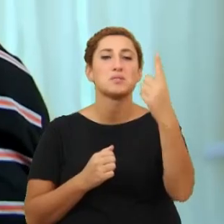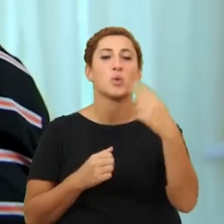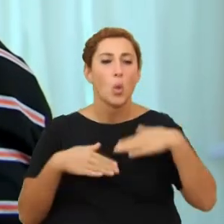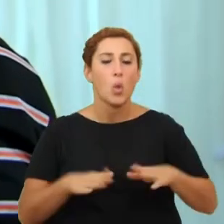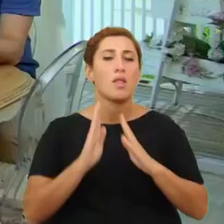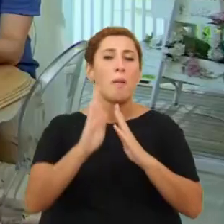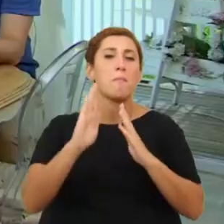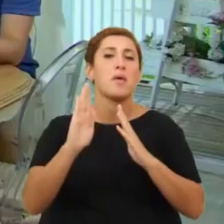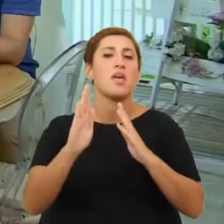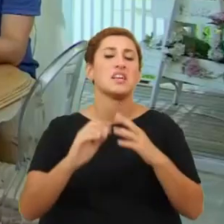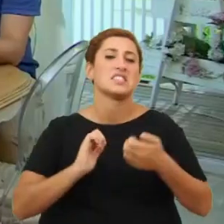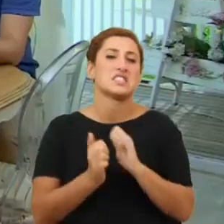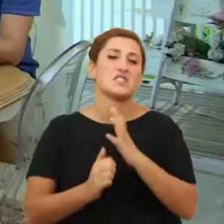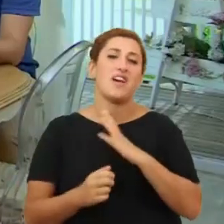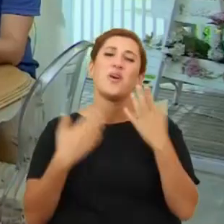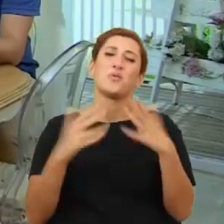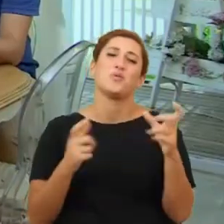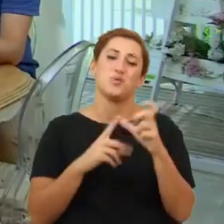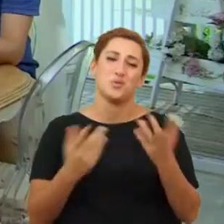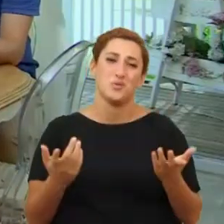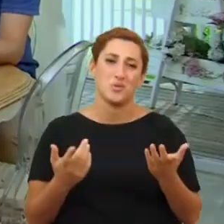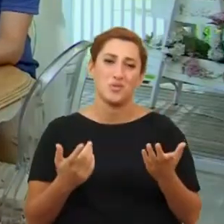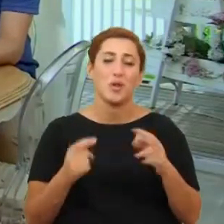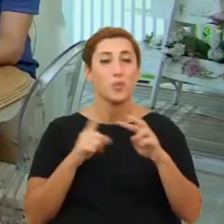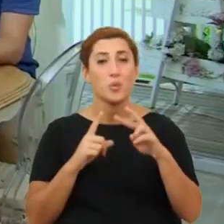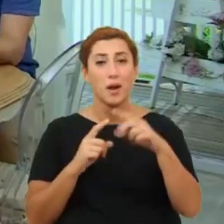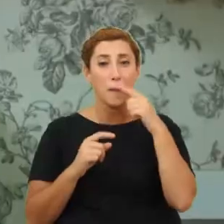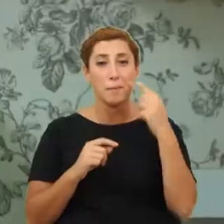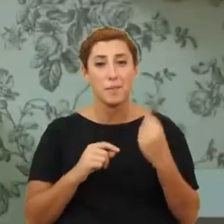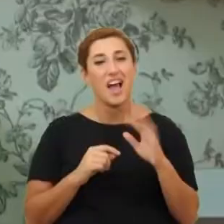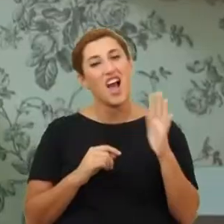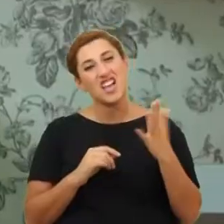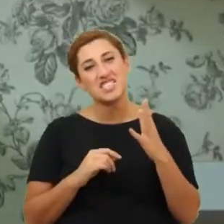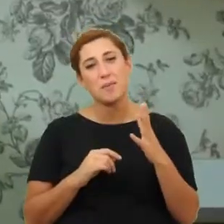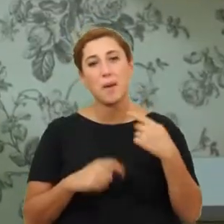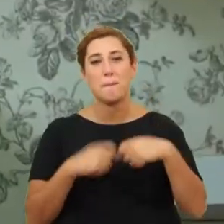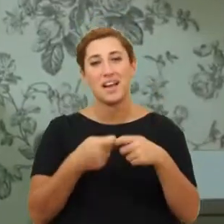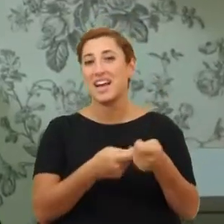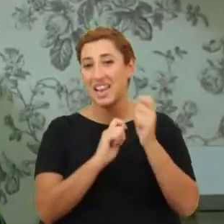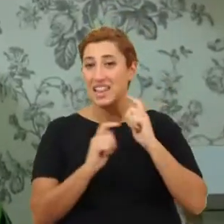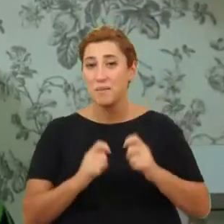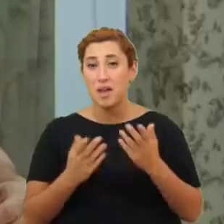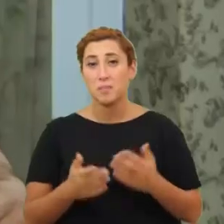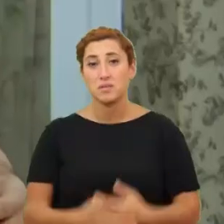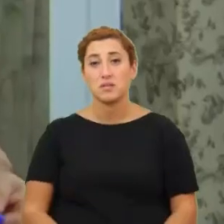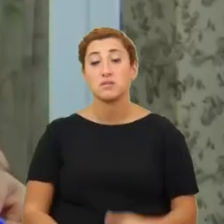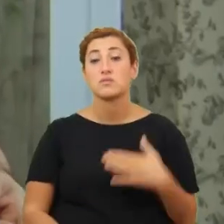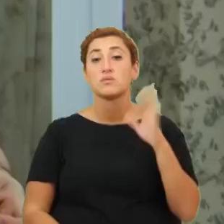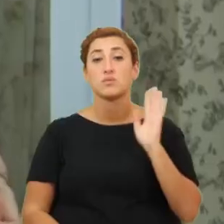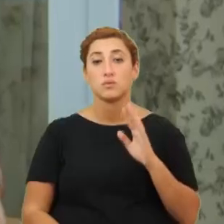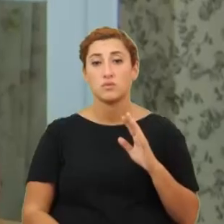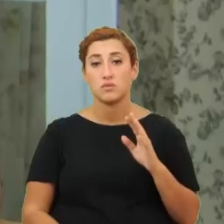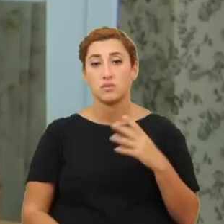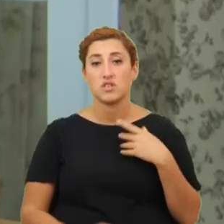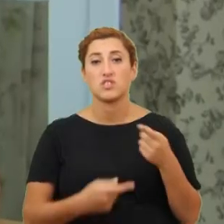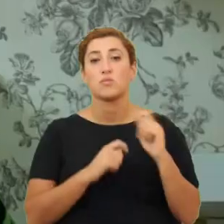Doğduğundan beri yani. Şükür be. Ya Nurhan be. Acaba bankadan kredi falan mı çeksen?